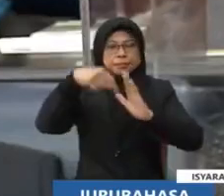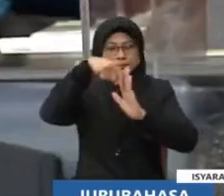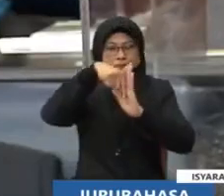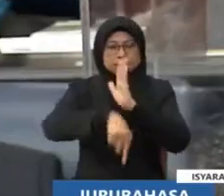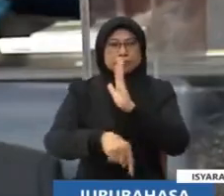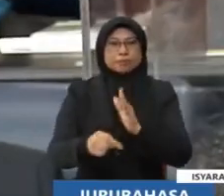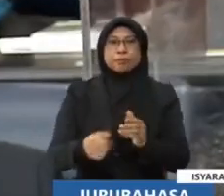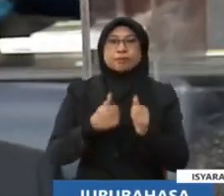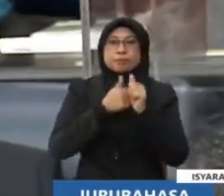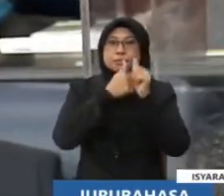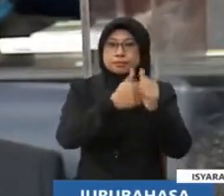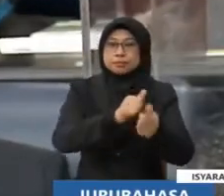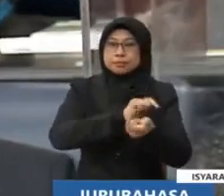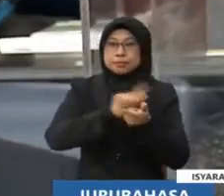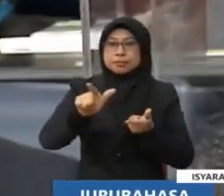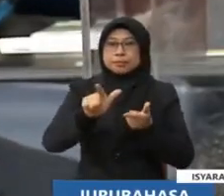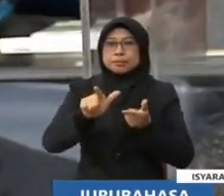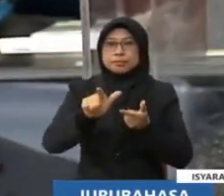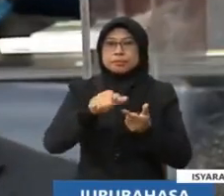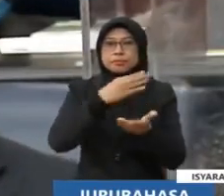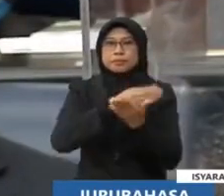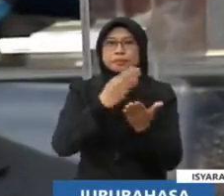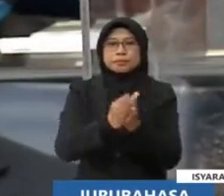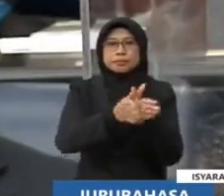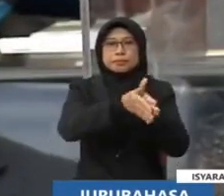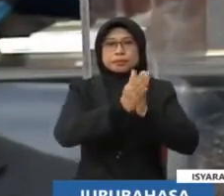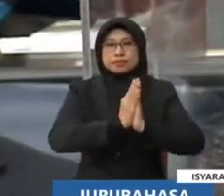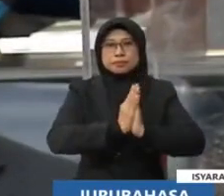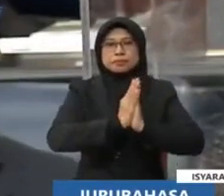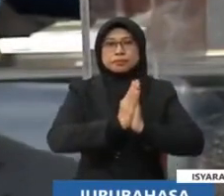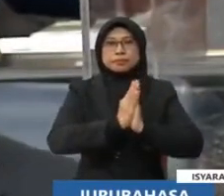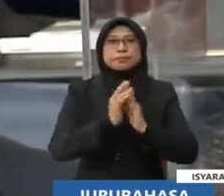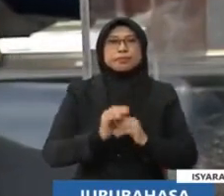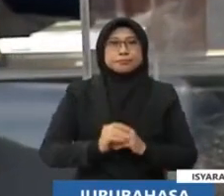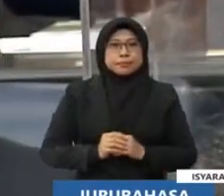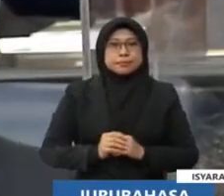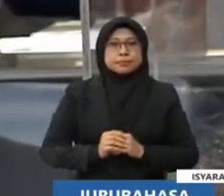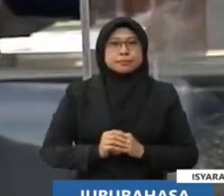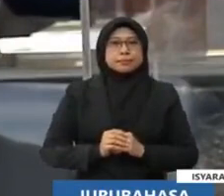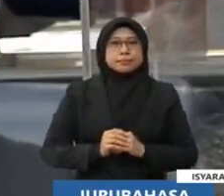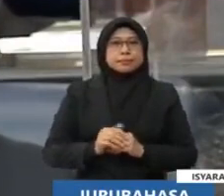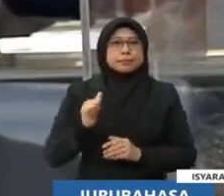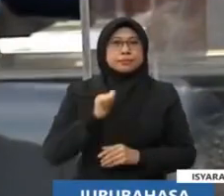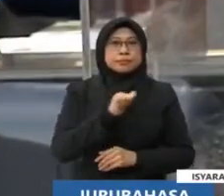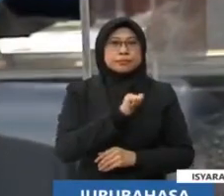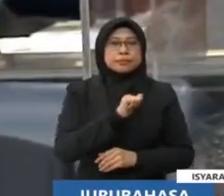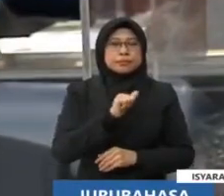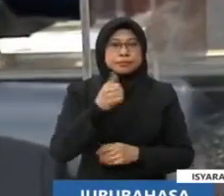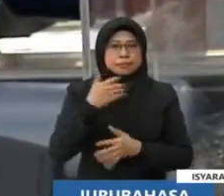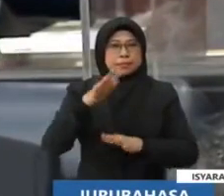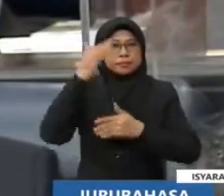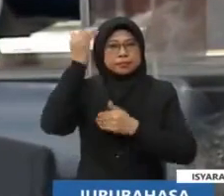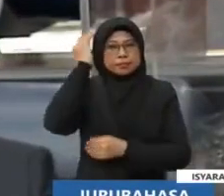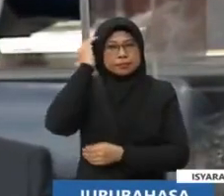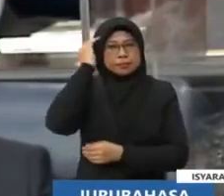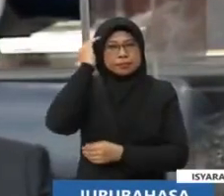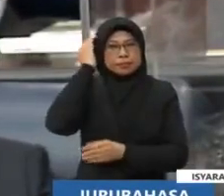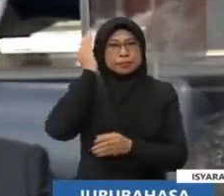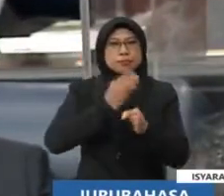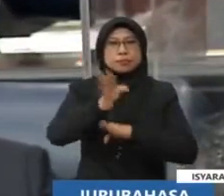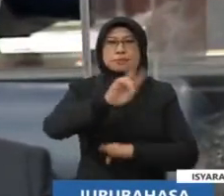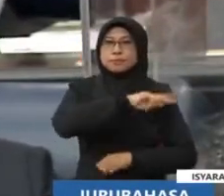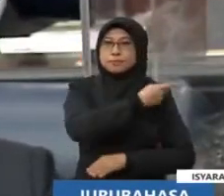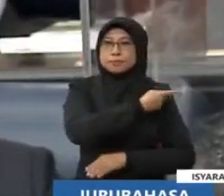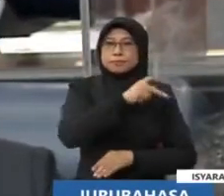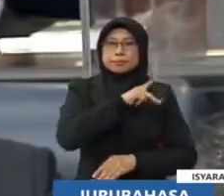lanjut adalah tertakluk kepada kelulusan peruntukan permohonan tersebut. Seperti mana Ahli Yang Berhormat sedia maklum, bidang